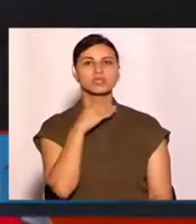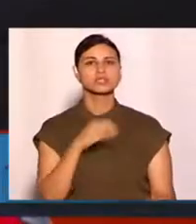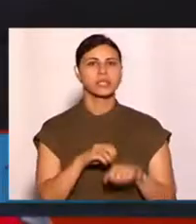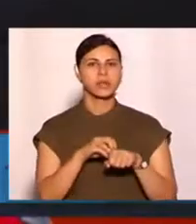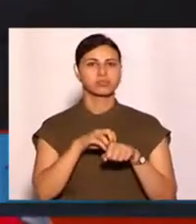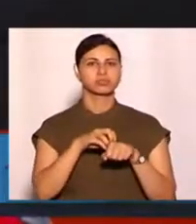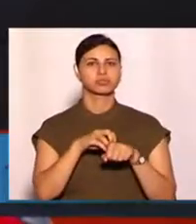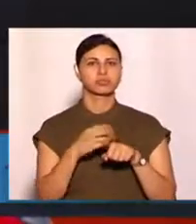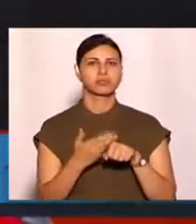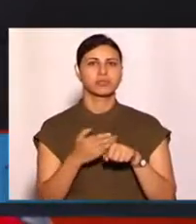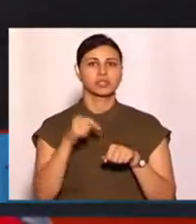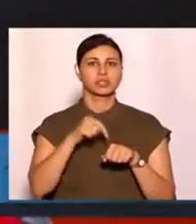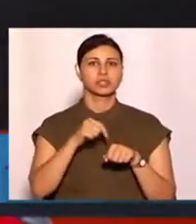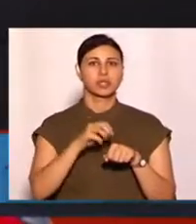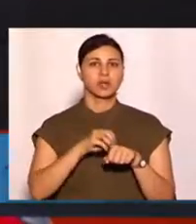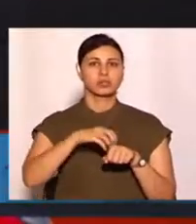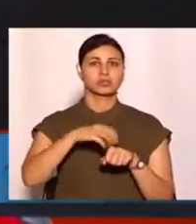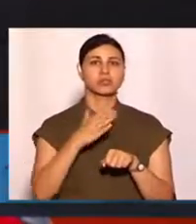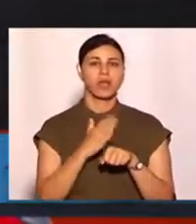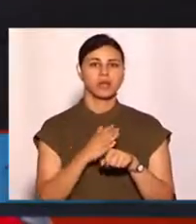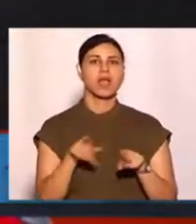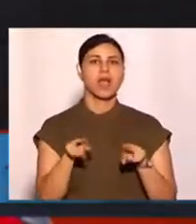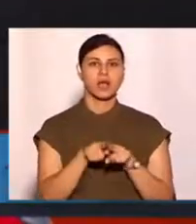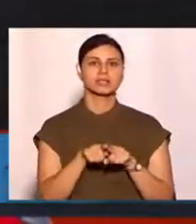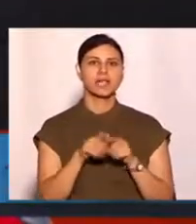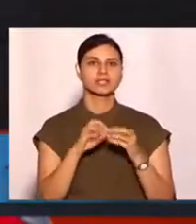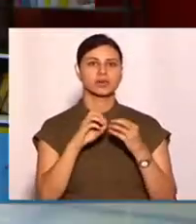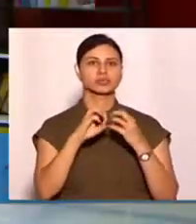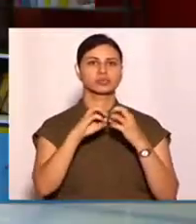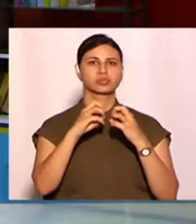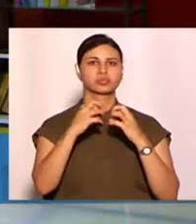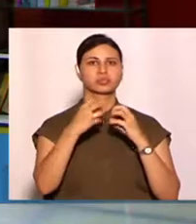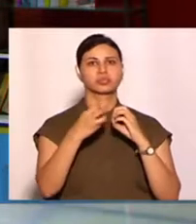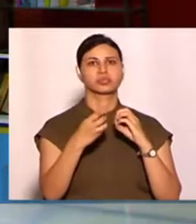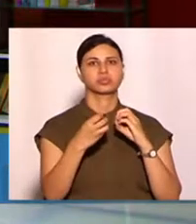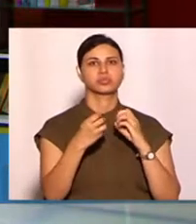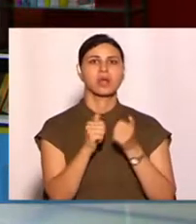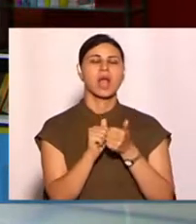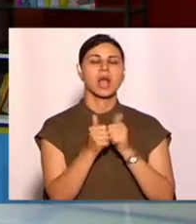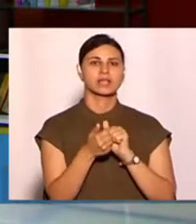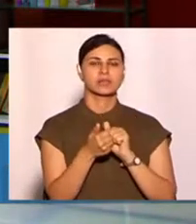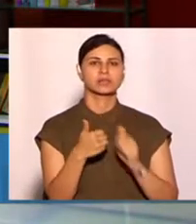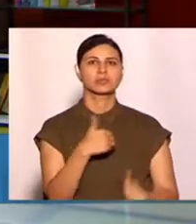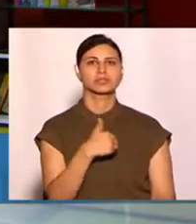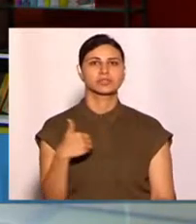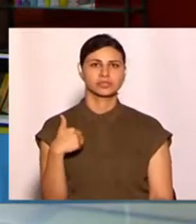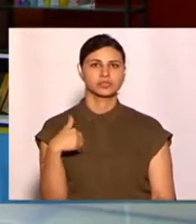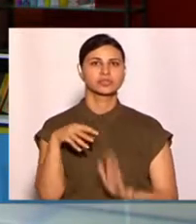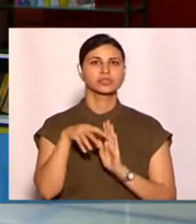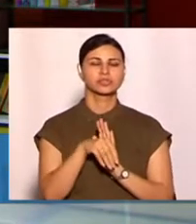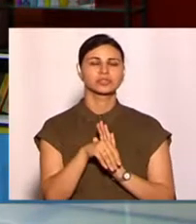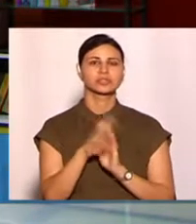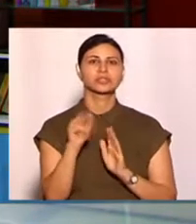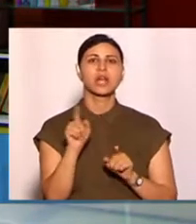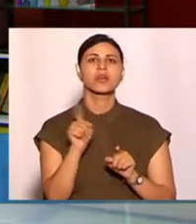როგორც ნაწიბურიც ჩნდება, დაახლოებით ესეთი ქსოვილი ანაცვლებს შემაერთებელ ქსოვილს ჯირკვალში